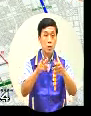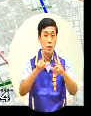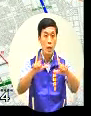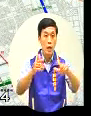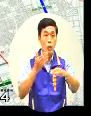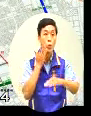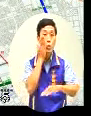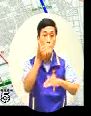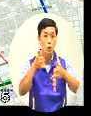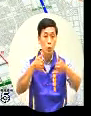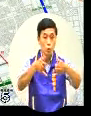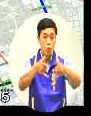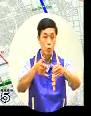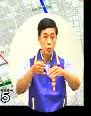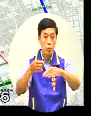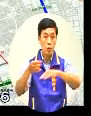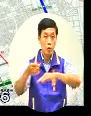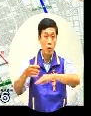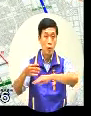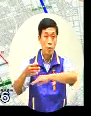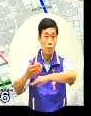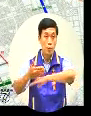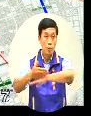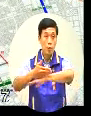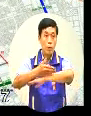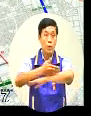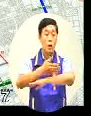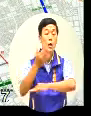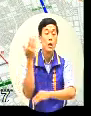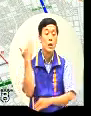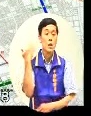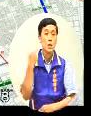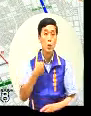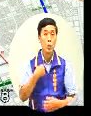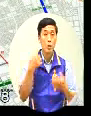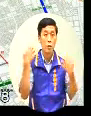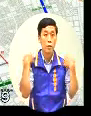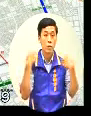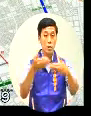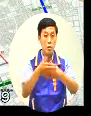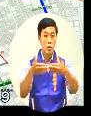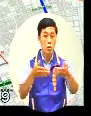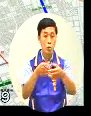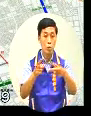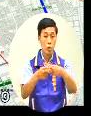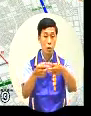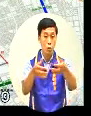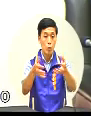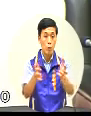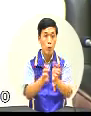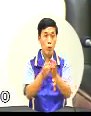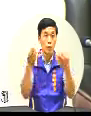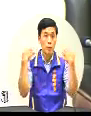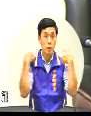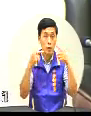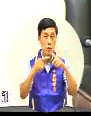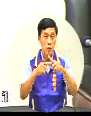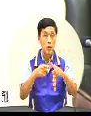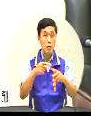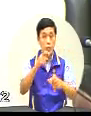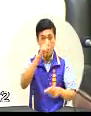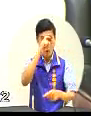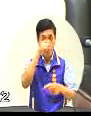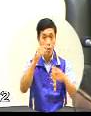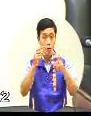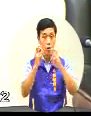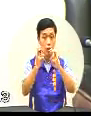这个区块，其实很久以前当时我在担任交通小组召集人的时候，我就一直要求我们捷运局